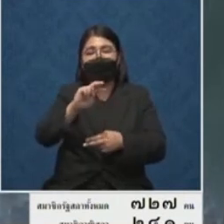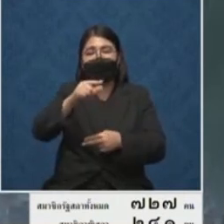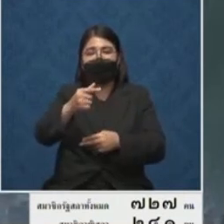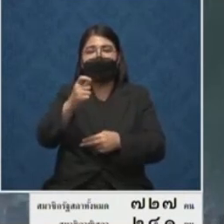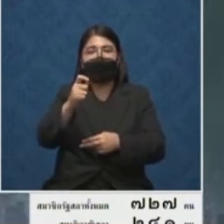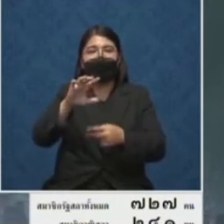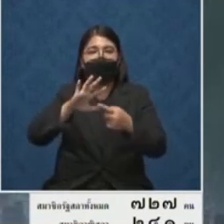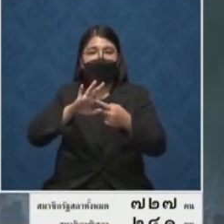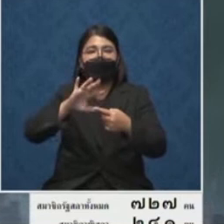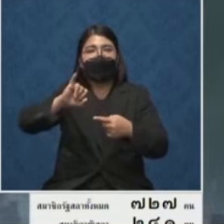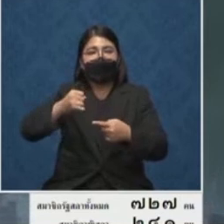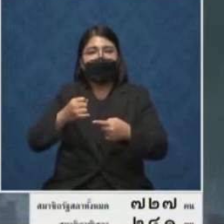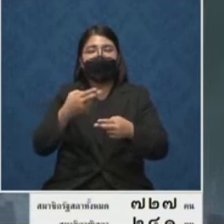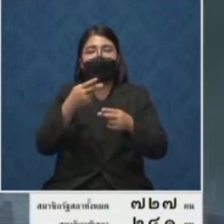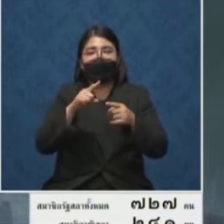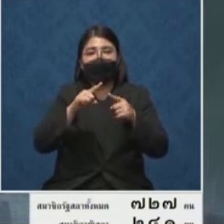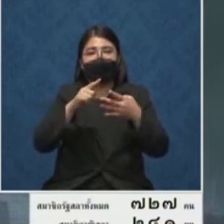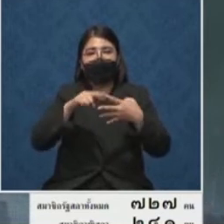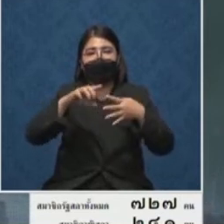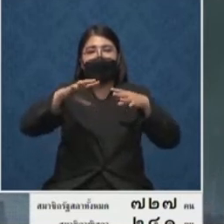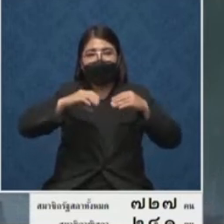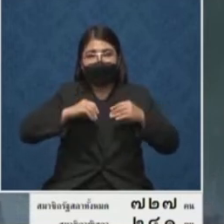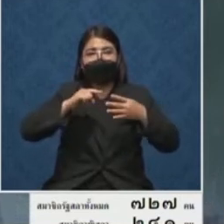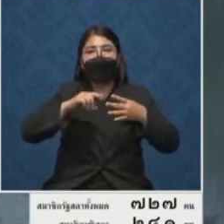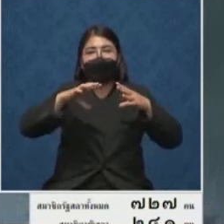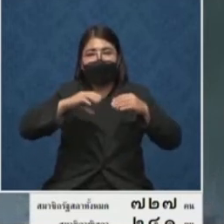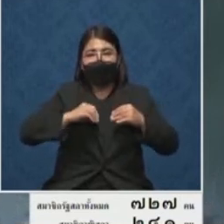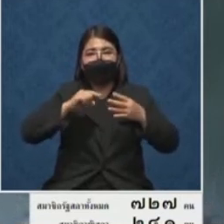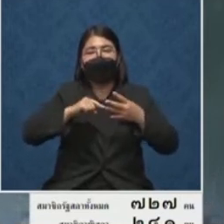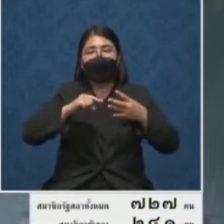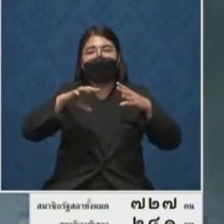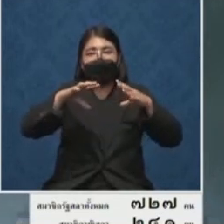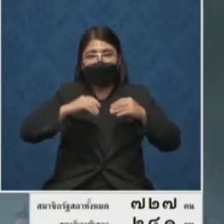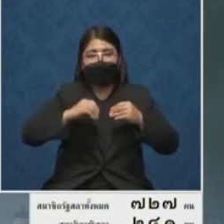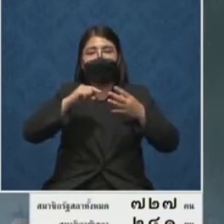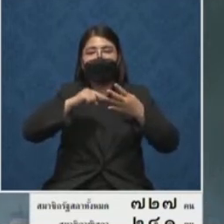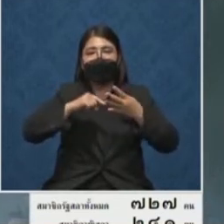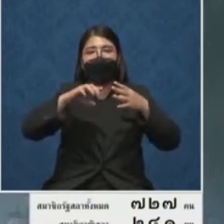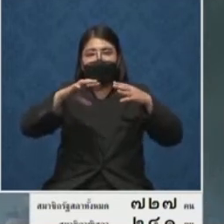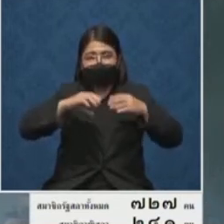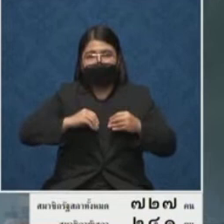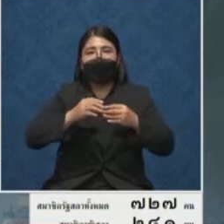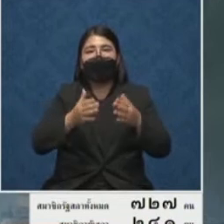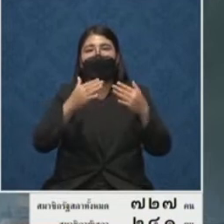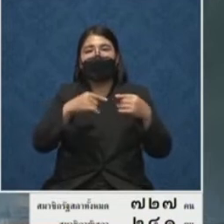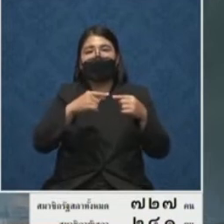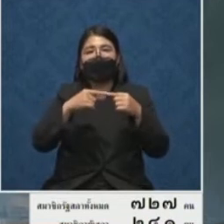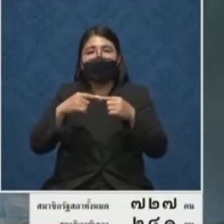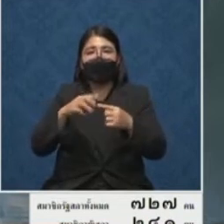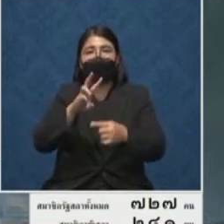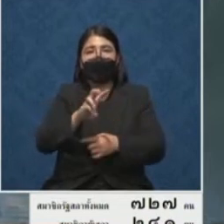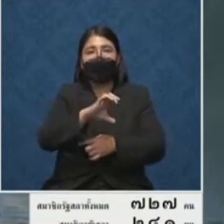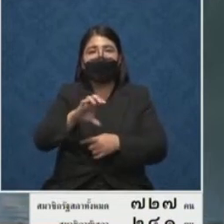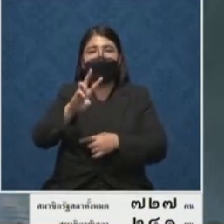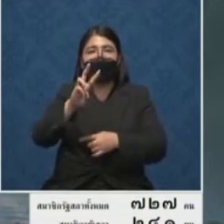662นายองอาจวงประยูน 1รับหลักการ2รับหลักการ3รับหลักการและ4